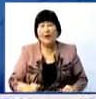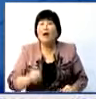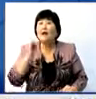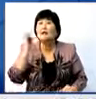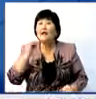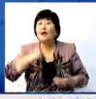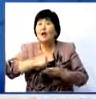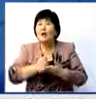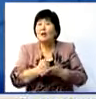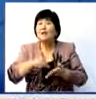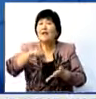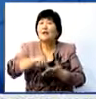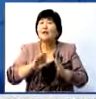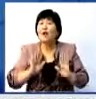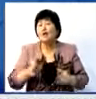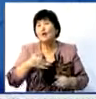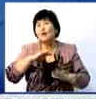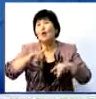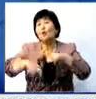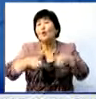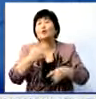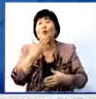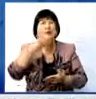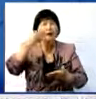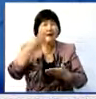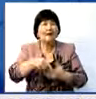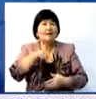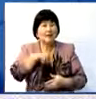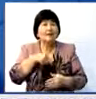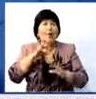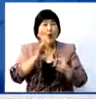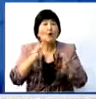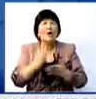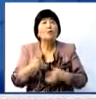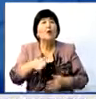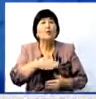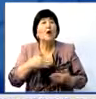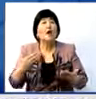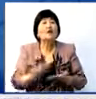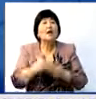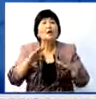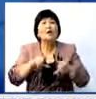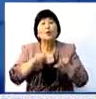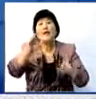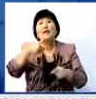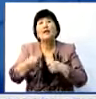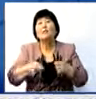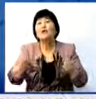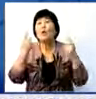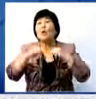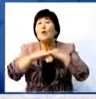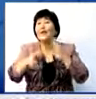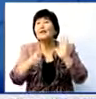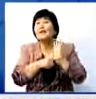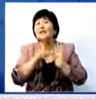Тарихымызға мықтап табан түреу арқылы ғана біз ұрпағымызға ұлтымыздың қадыр қасиетін ұғындыра аламыз. Бүгін рухани жаңғыру орталығында ел президентінің ұлы даланың